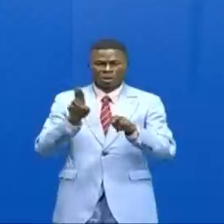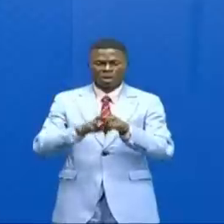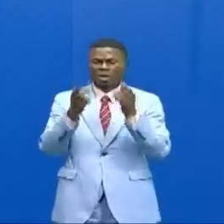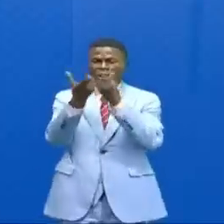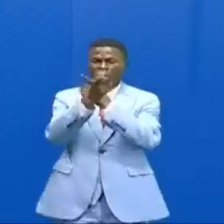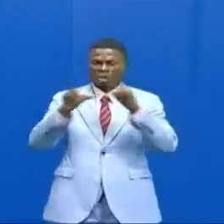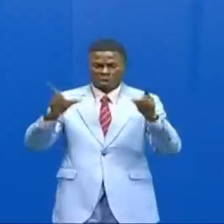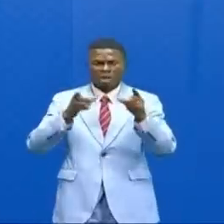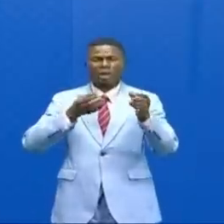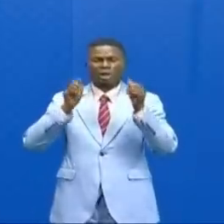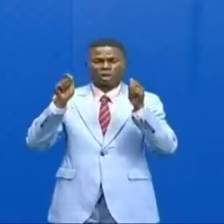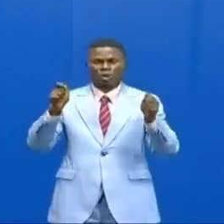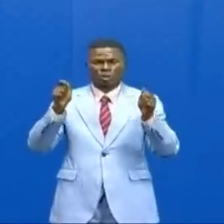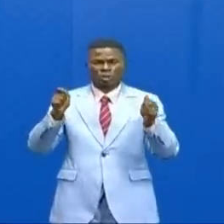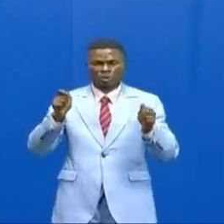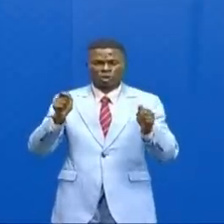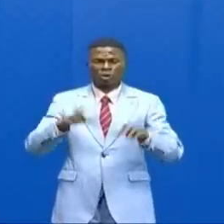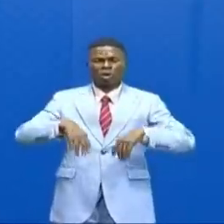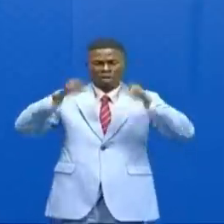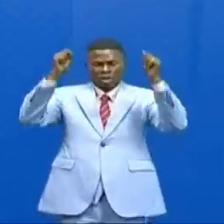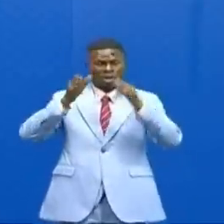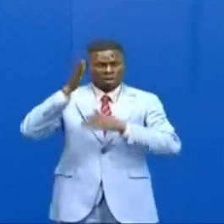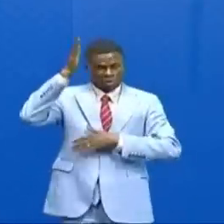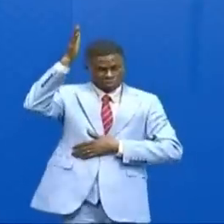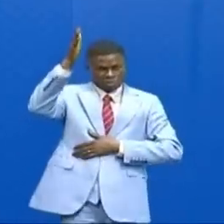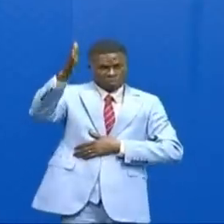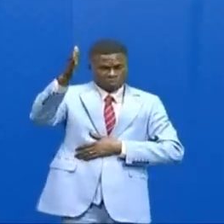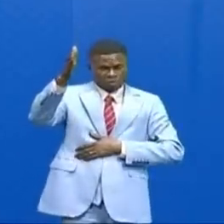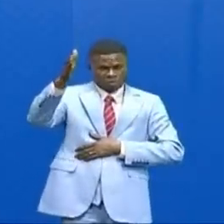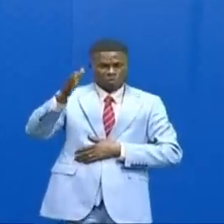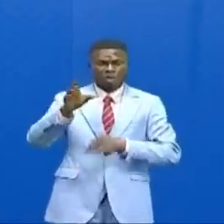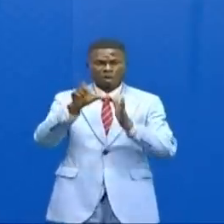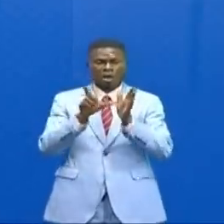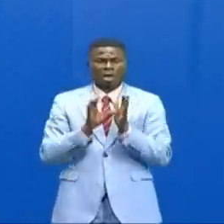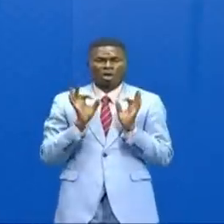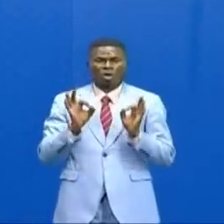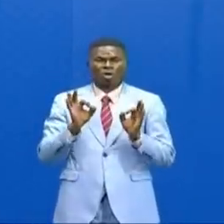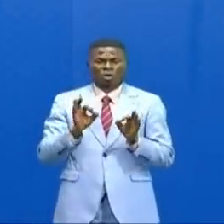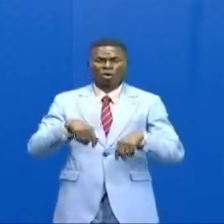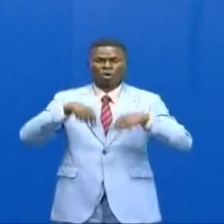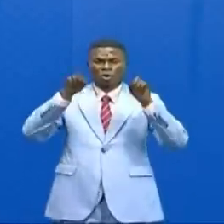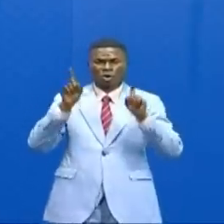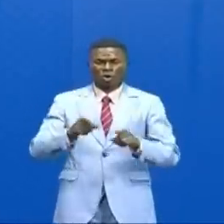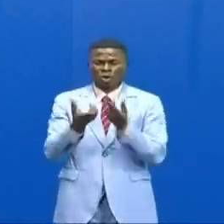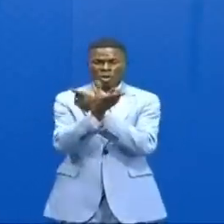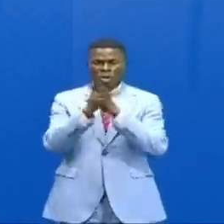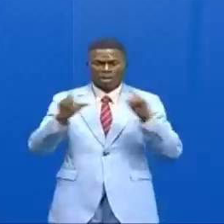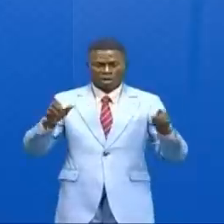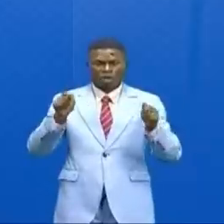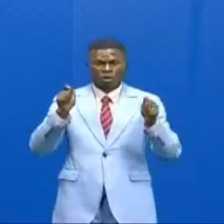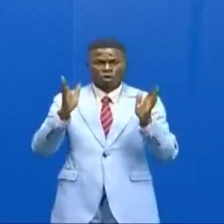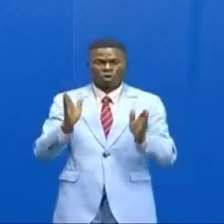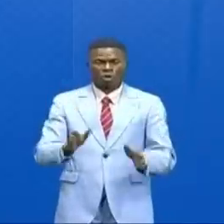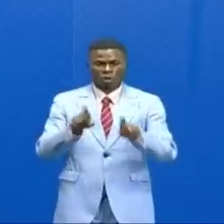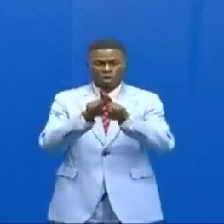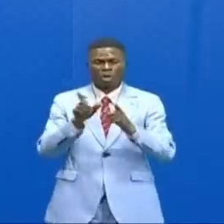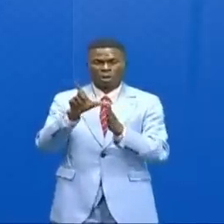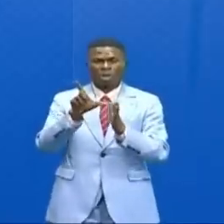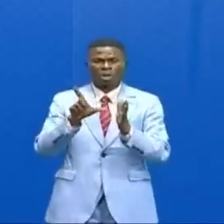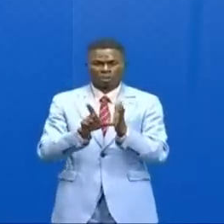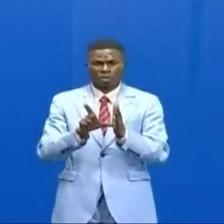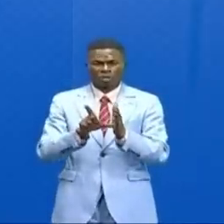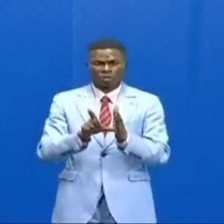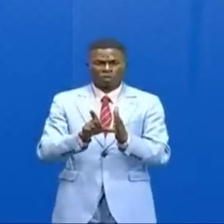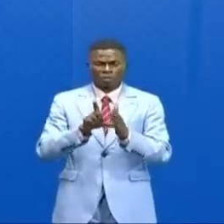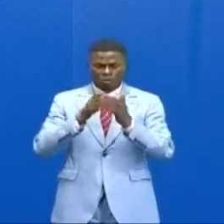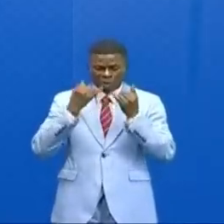liberté d'expression. L'adoption prochaine de la nouvelle loi sur l'exercice de la liberté de la presse et celle de la loi d'accès